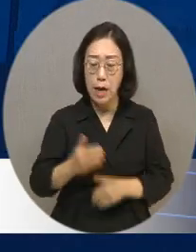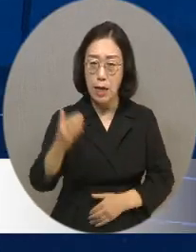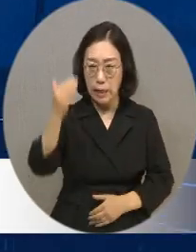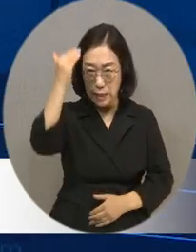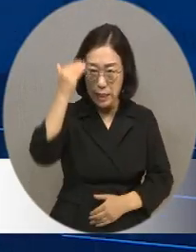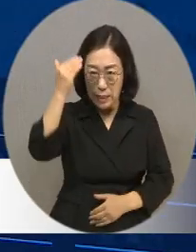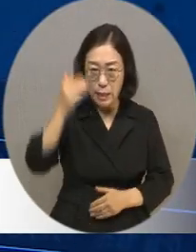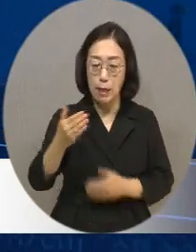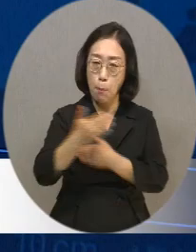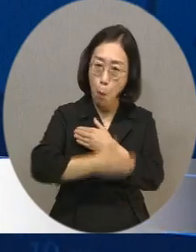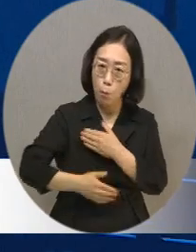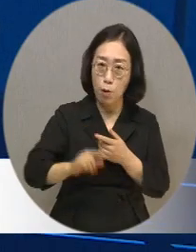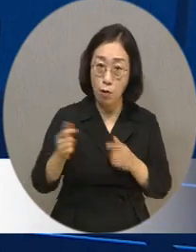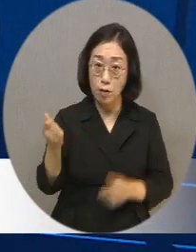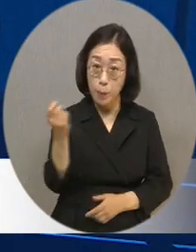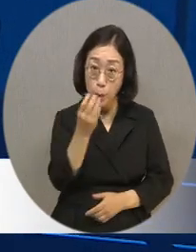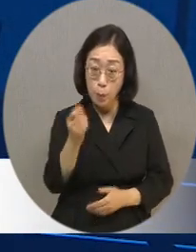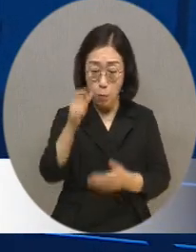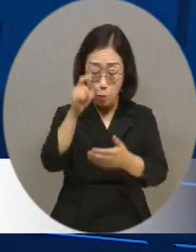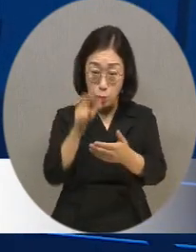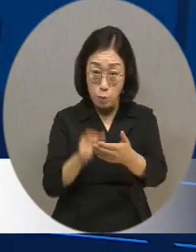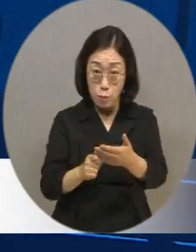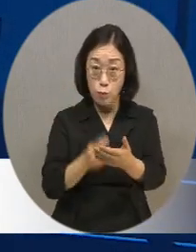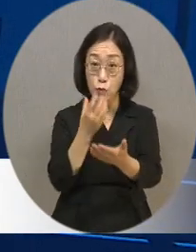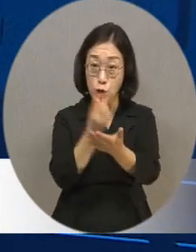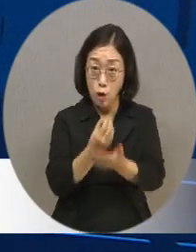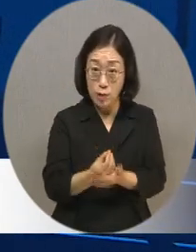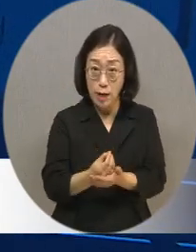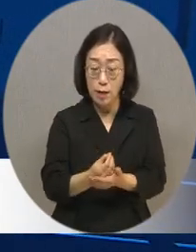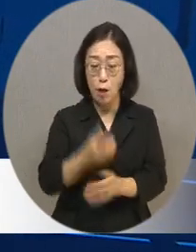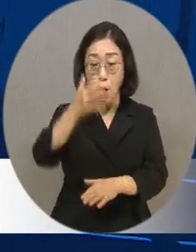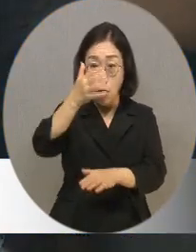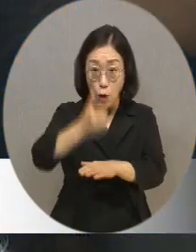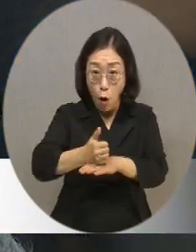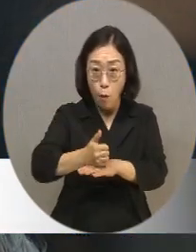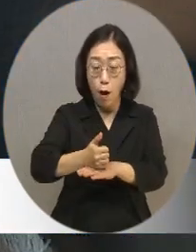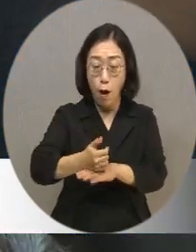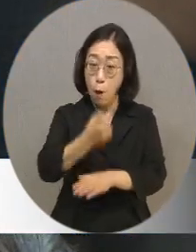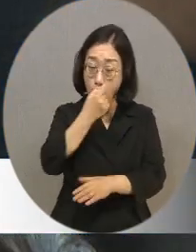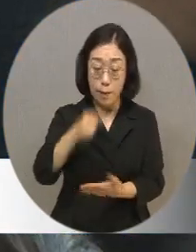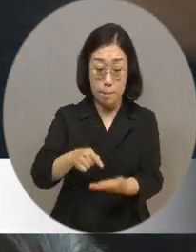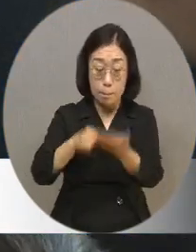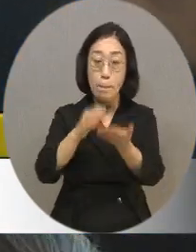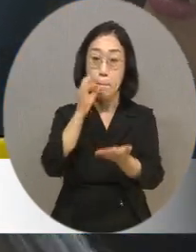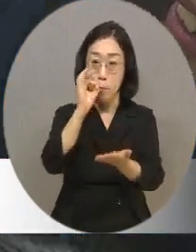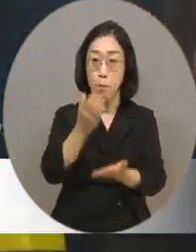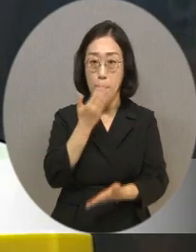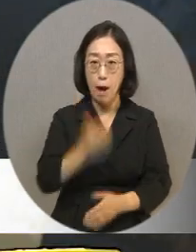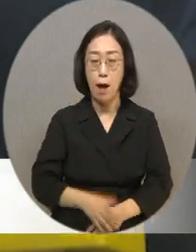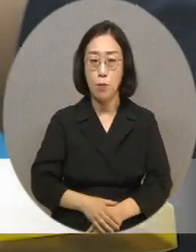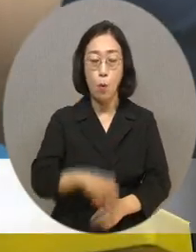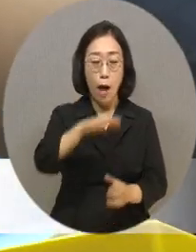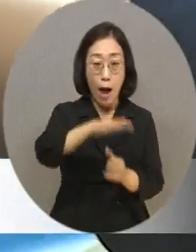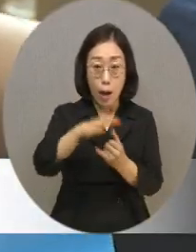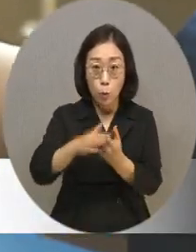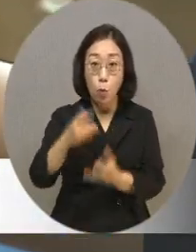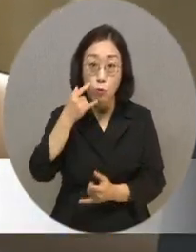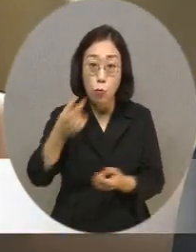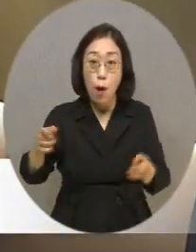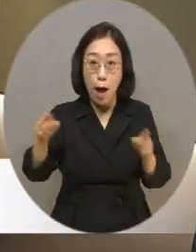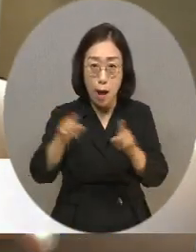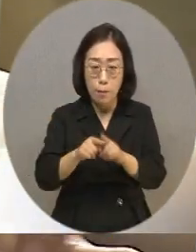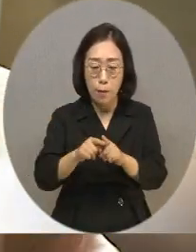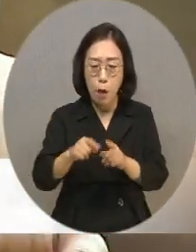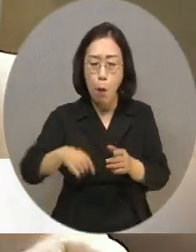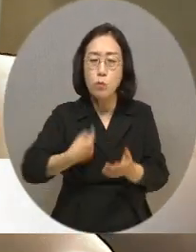태블릿에 저장하여 한눈에 훈련 경과 확인이 가능합니다. 보행장애가 있는 아동과 보호자 모두